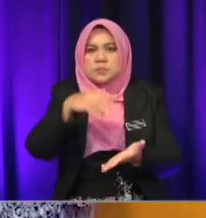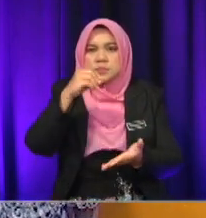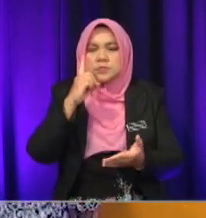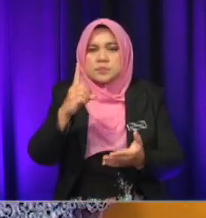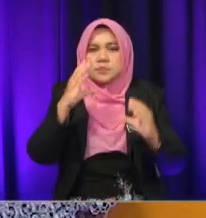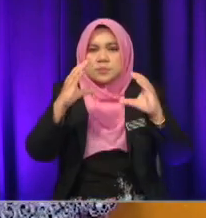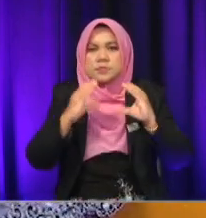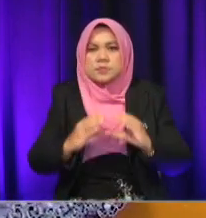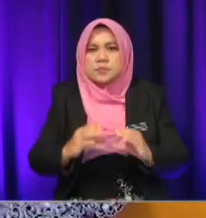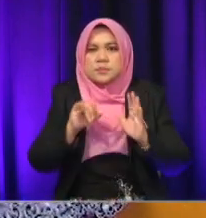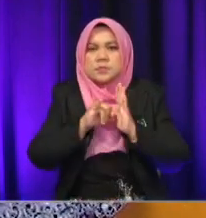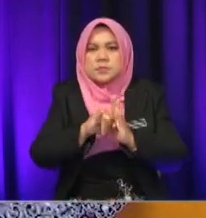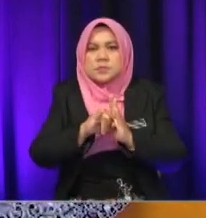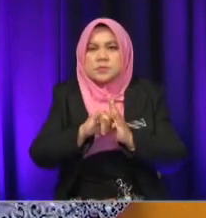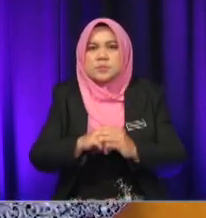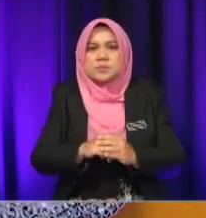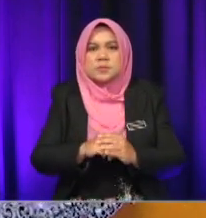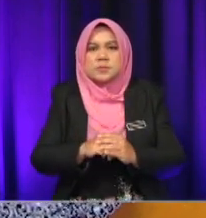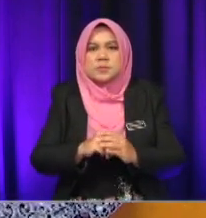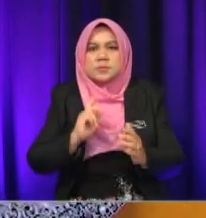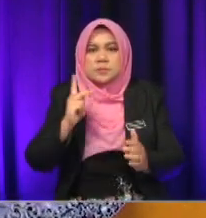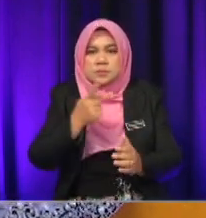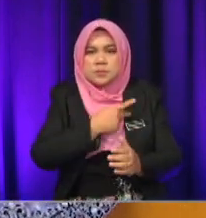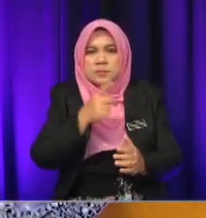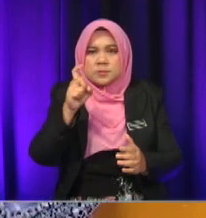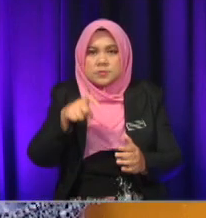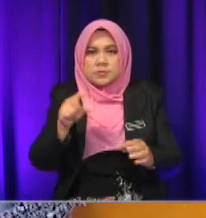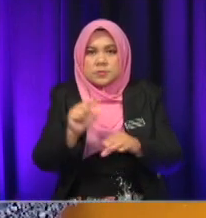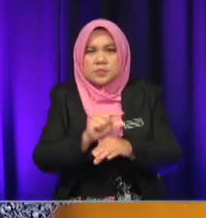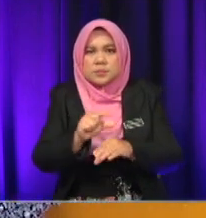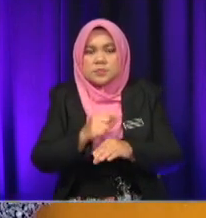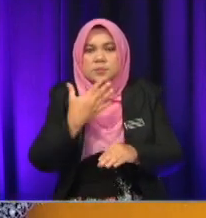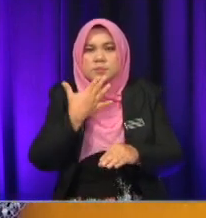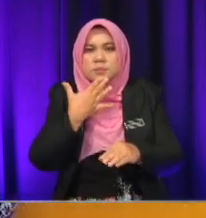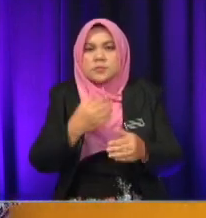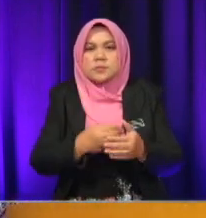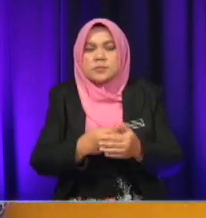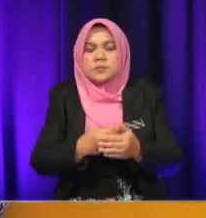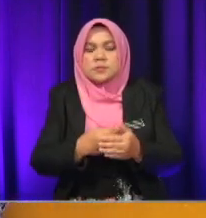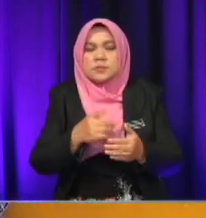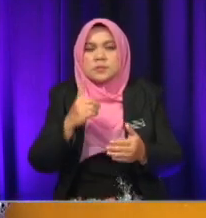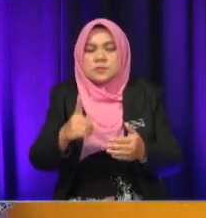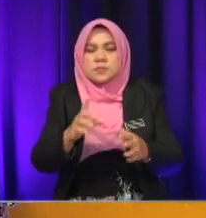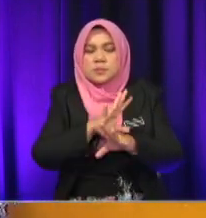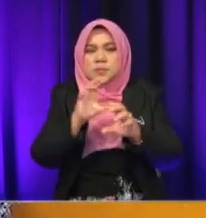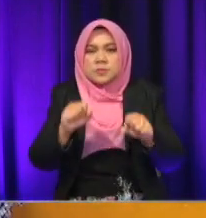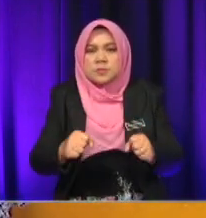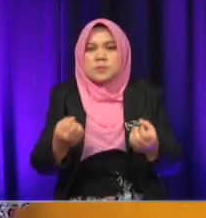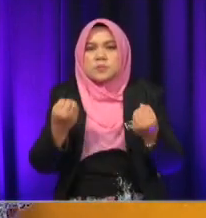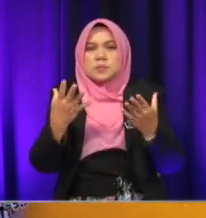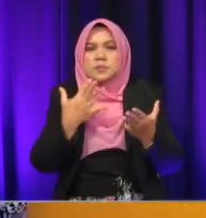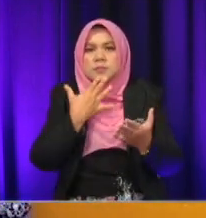satu cara pengiklanan tu, kita kena gunakan warna tu. Satu, tak bolehlah banyak sangat warna.